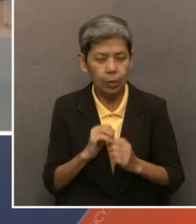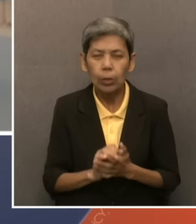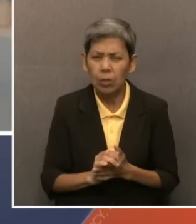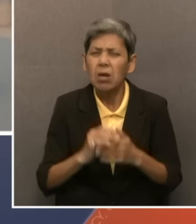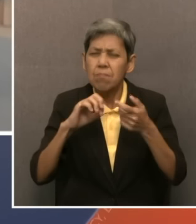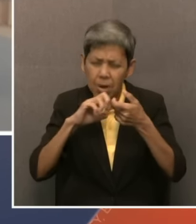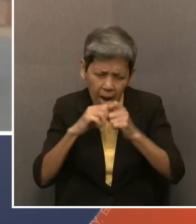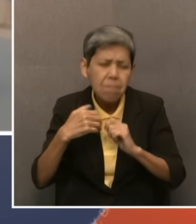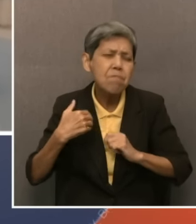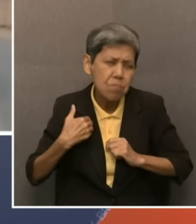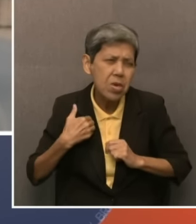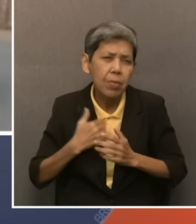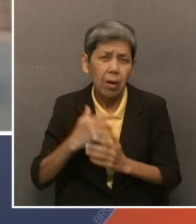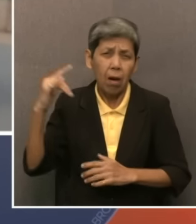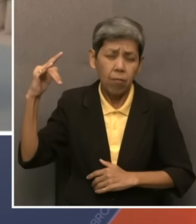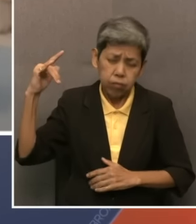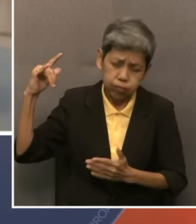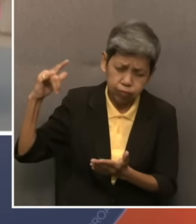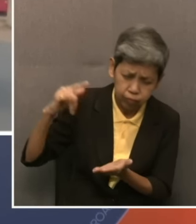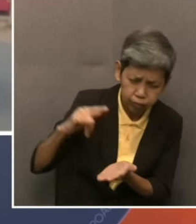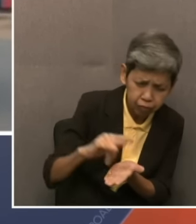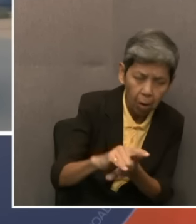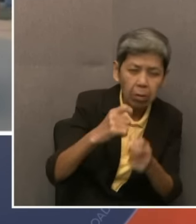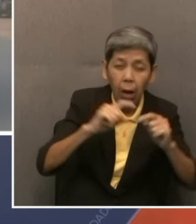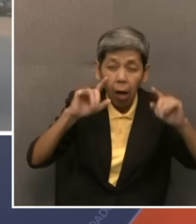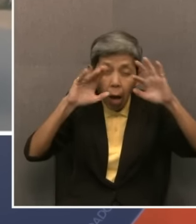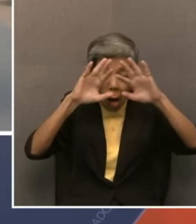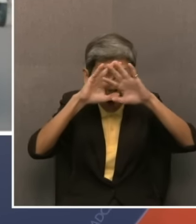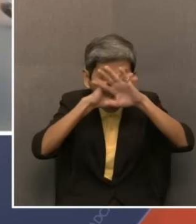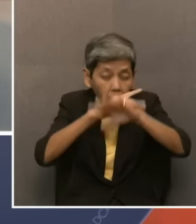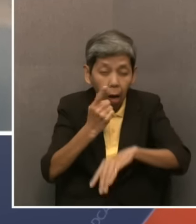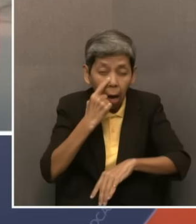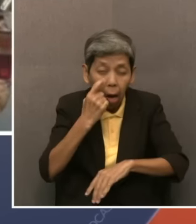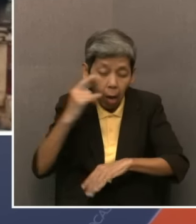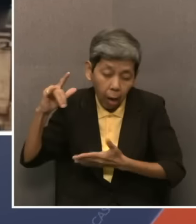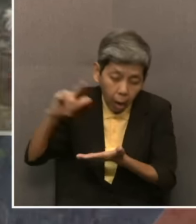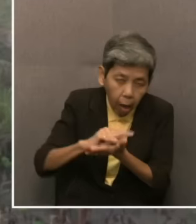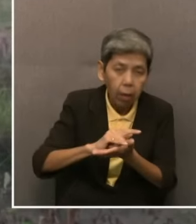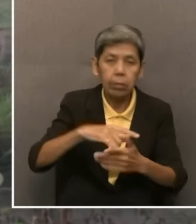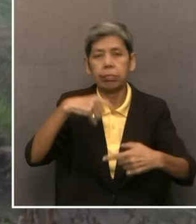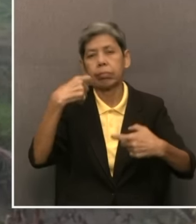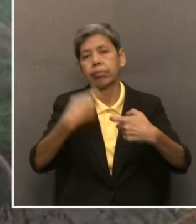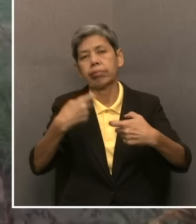หมือนกันค่ะเพราะว่าเครื่องบินนั้นลงจอดไม่ได้เพราะมีหมอกที่หนาค่ะ